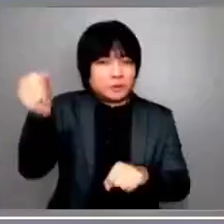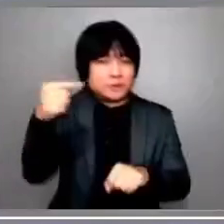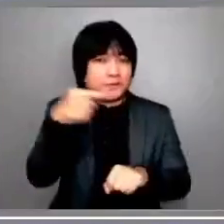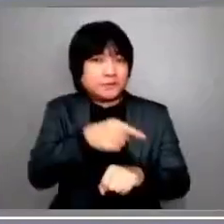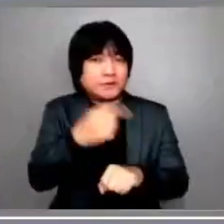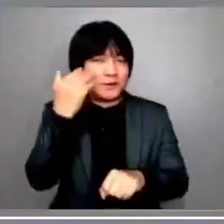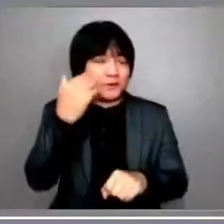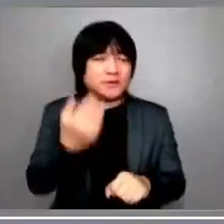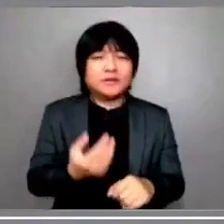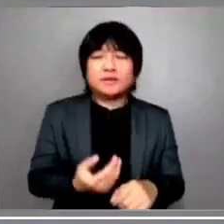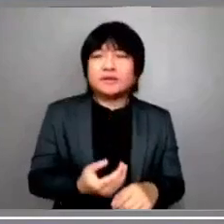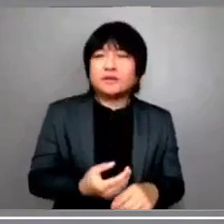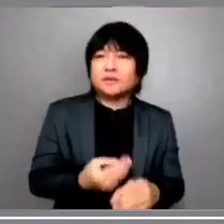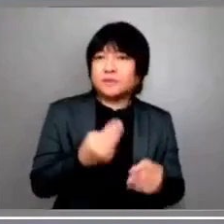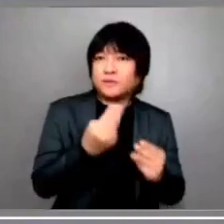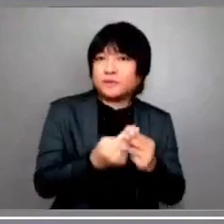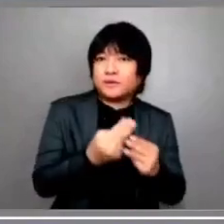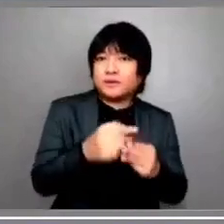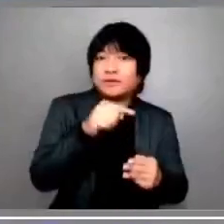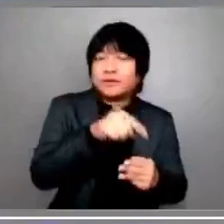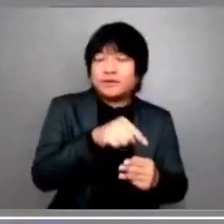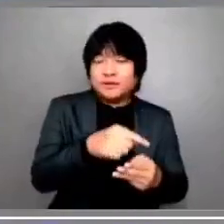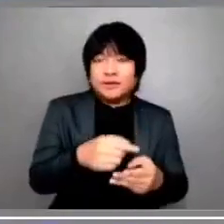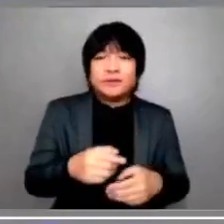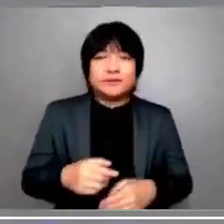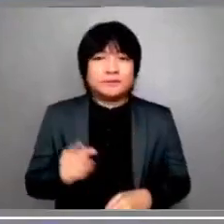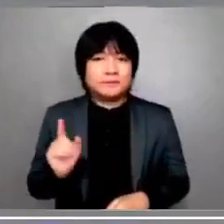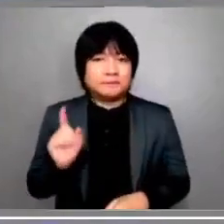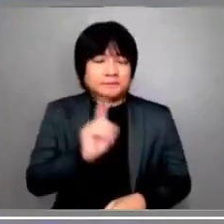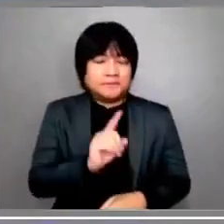May ulat On the Spot si Ian Cruz